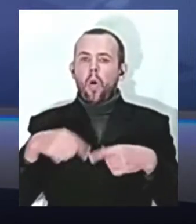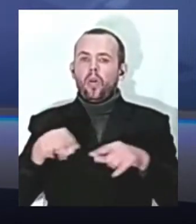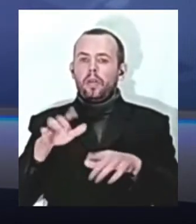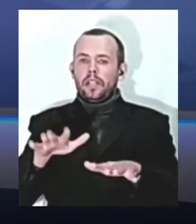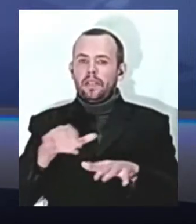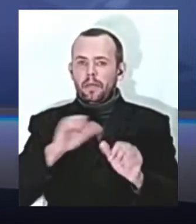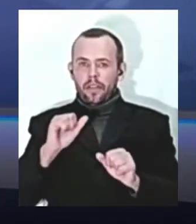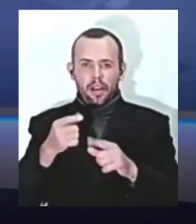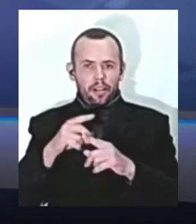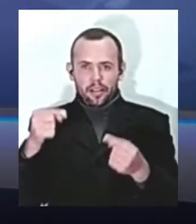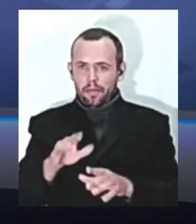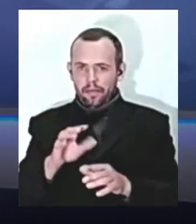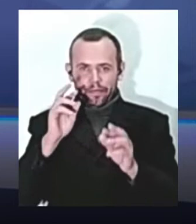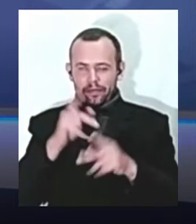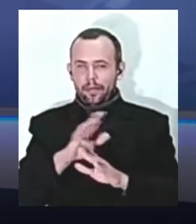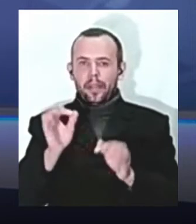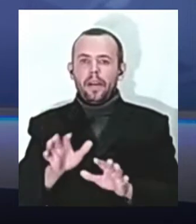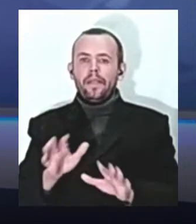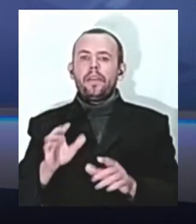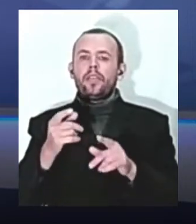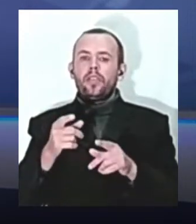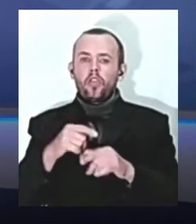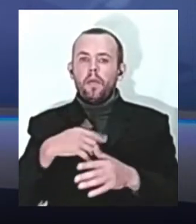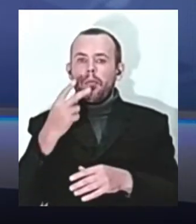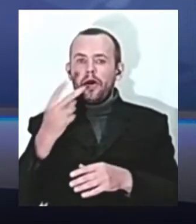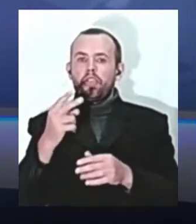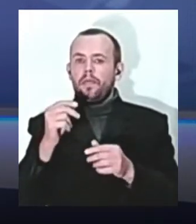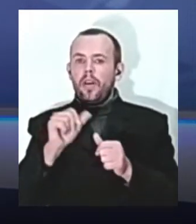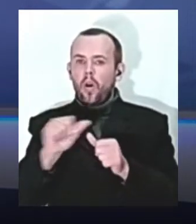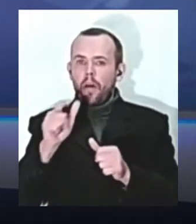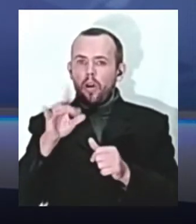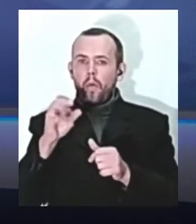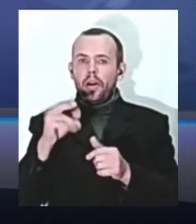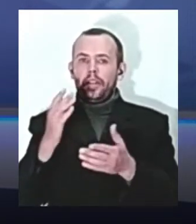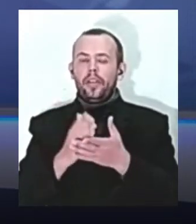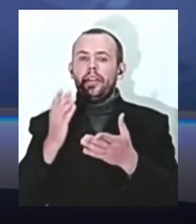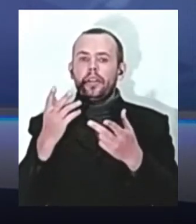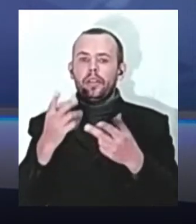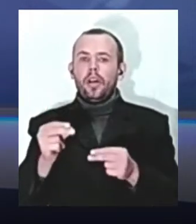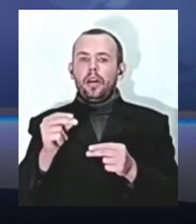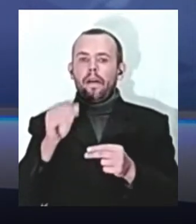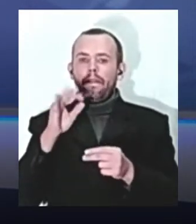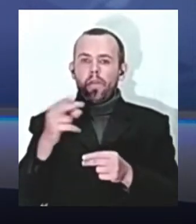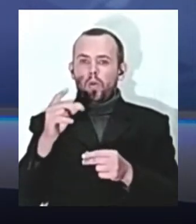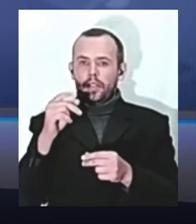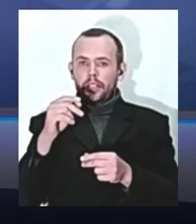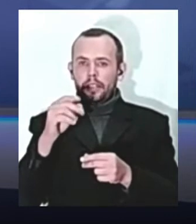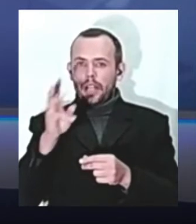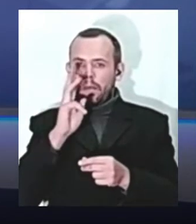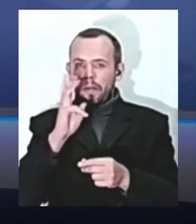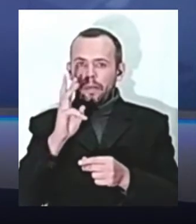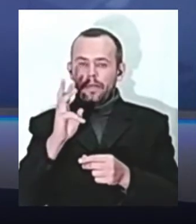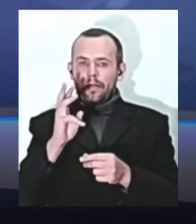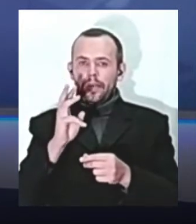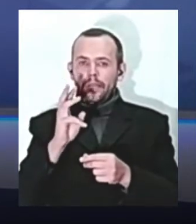це неправильно. В той же час ми бачимо, окремі громади є, де фонд заробітної плати в